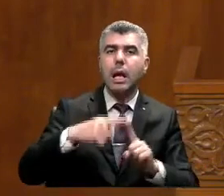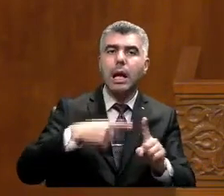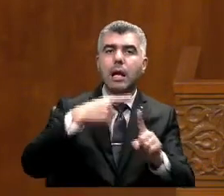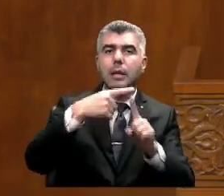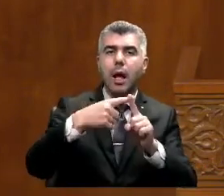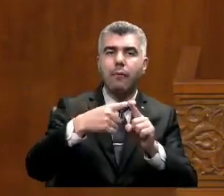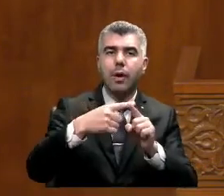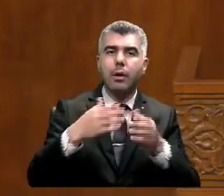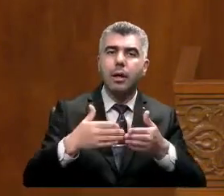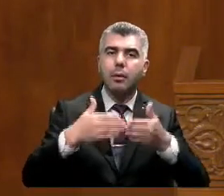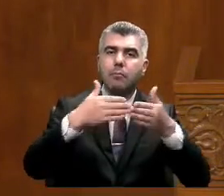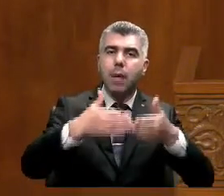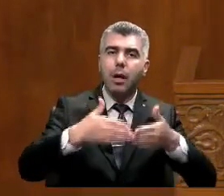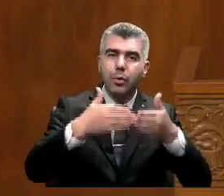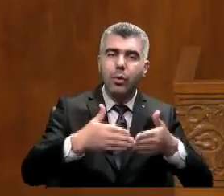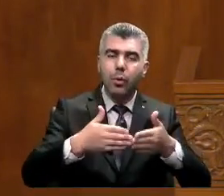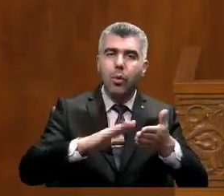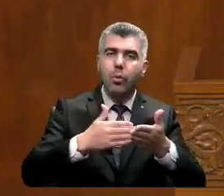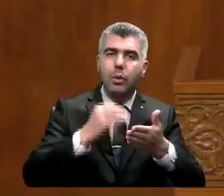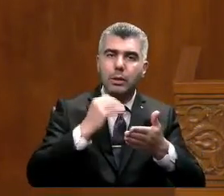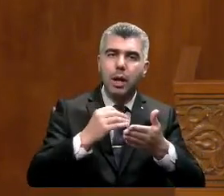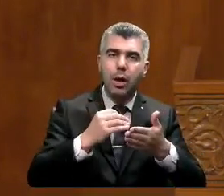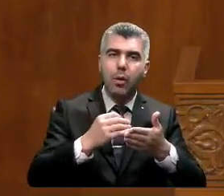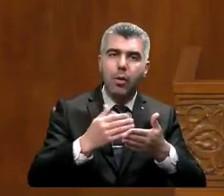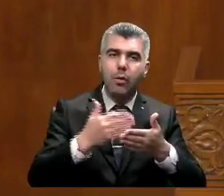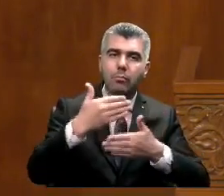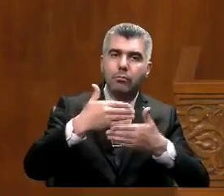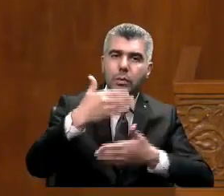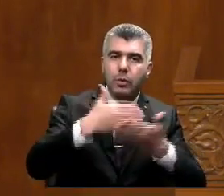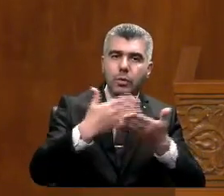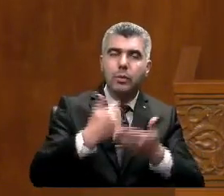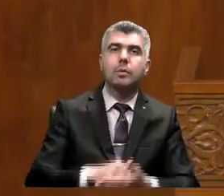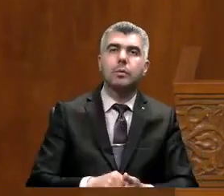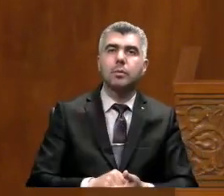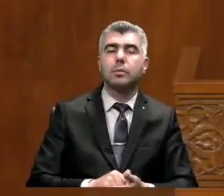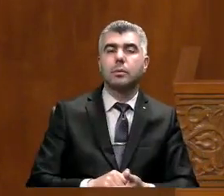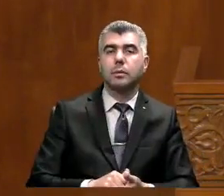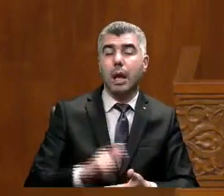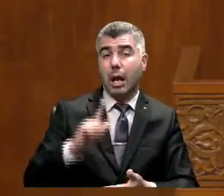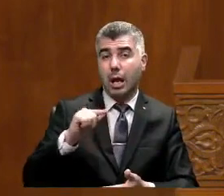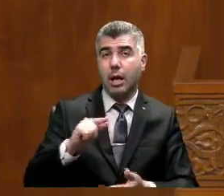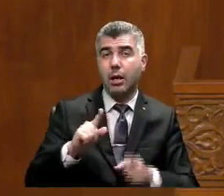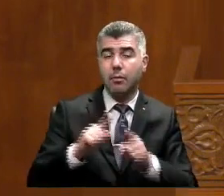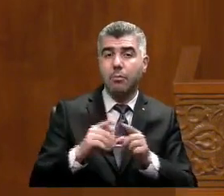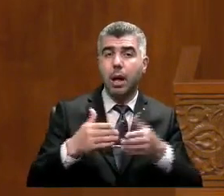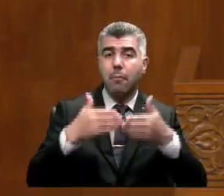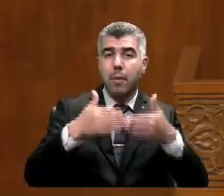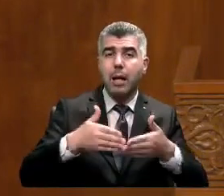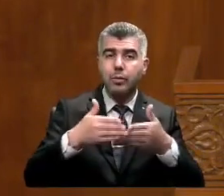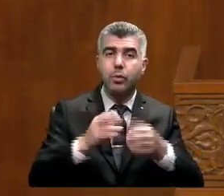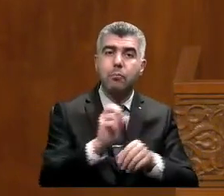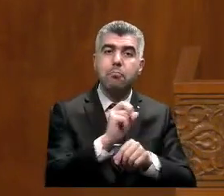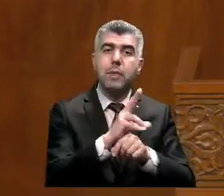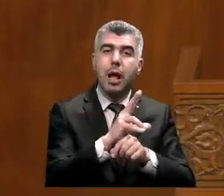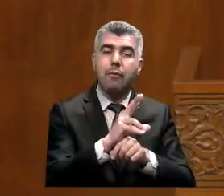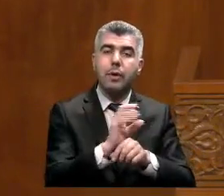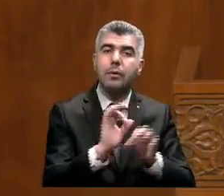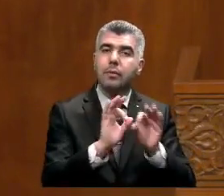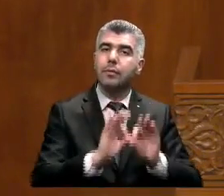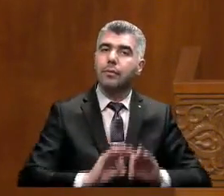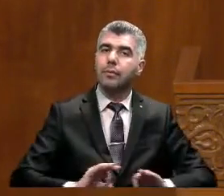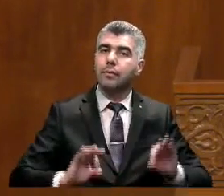النقل البحري والخدمات المينائية، باستثناء النقل البحري للمسافرين